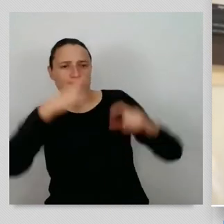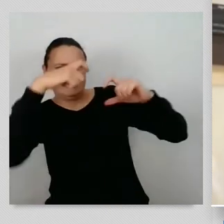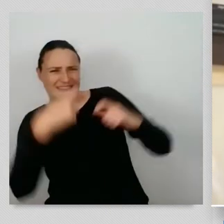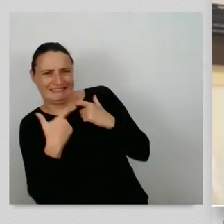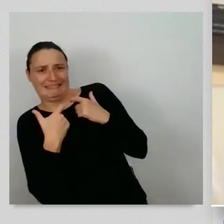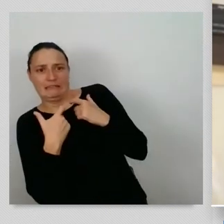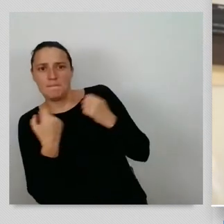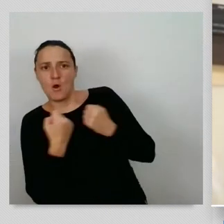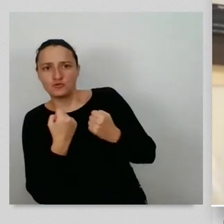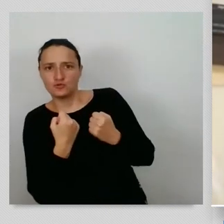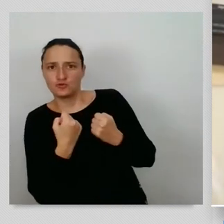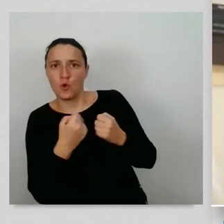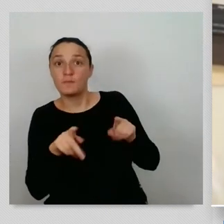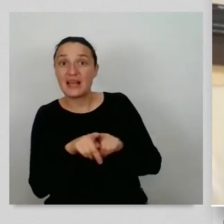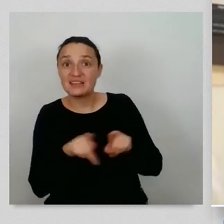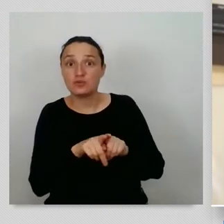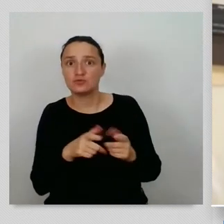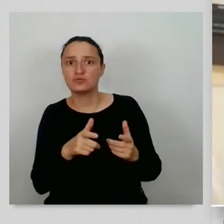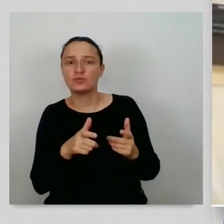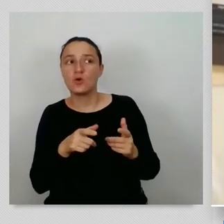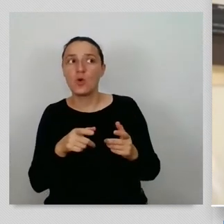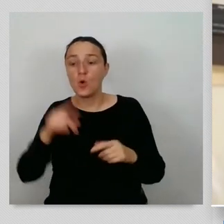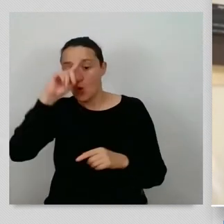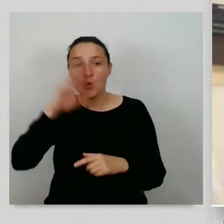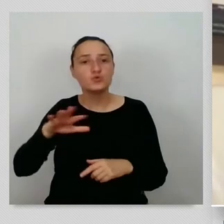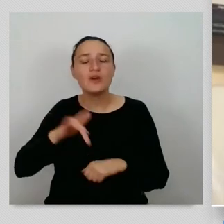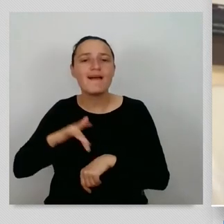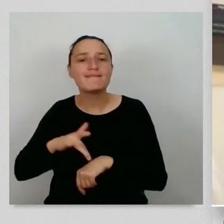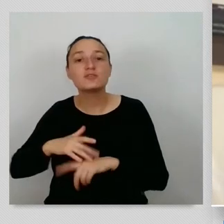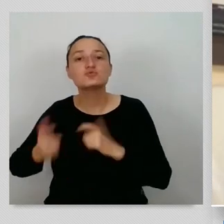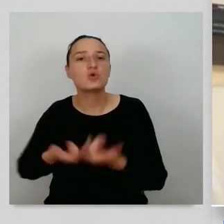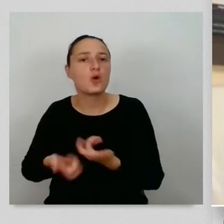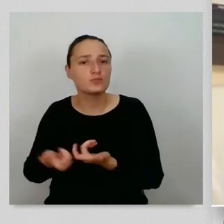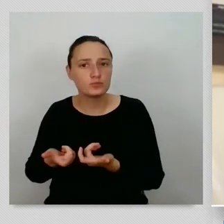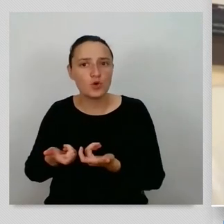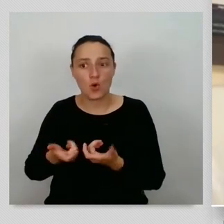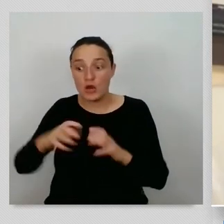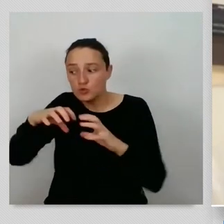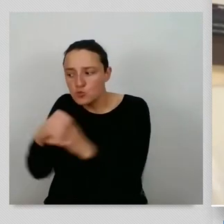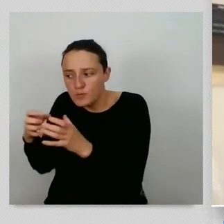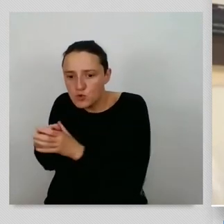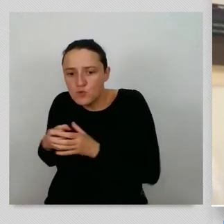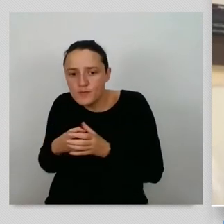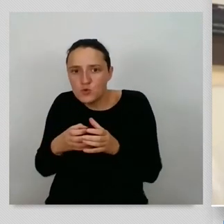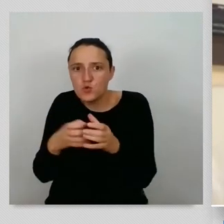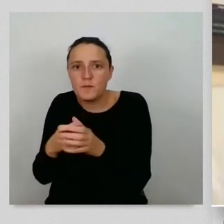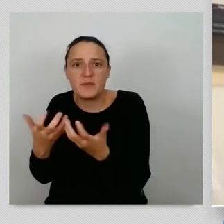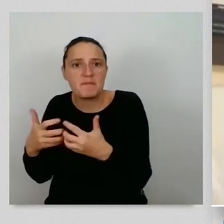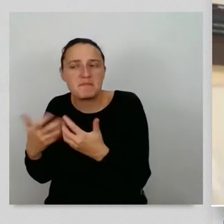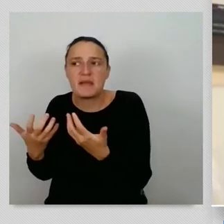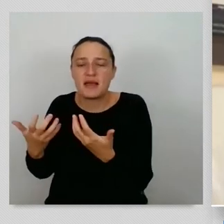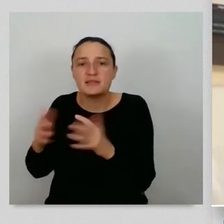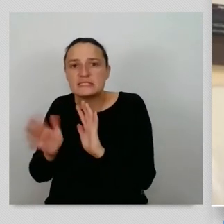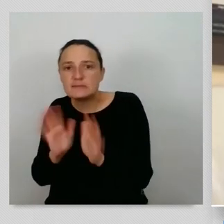w takie lokalne i rzecz biorąc nawet plemienne mechanizmy, które